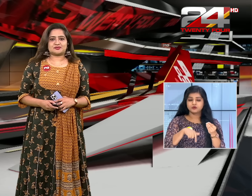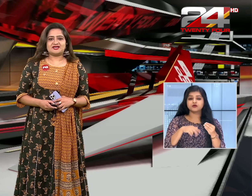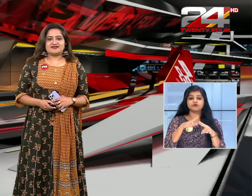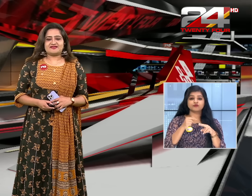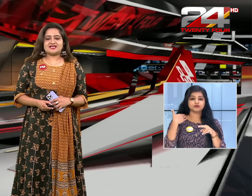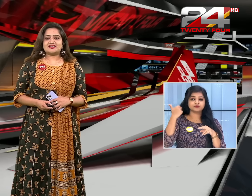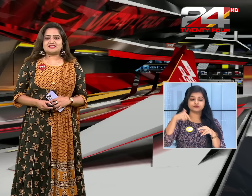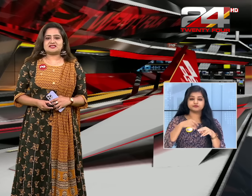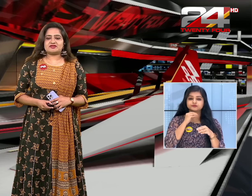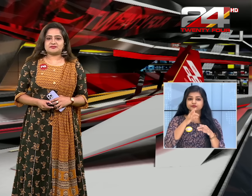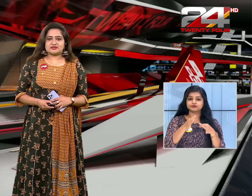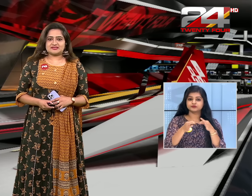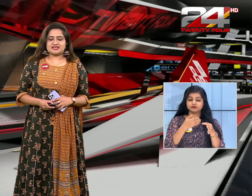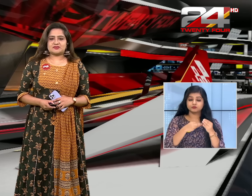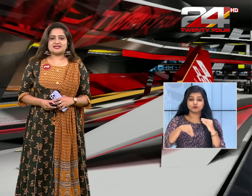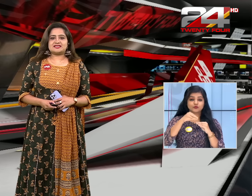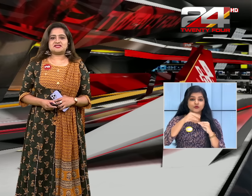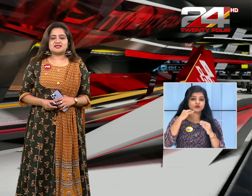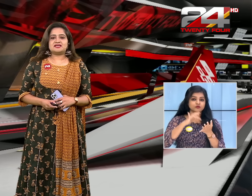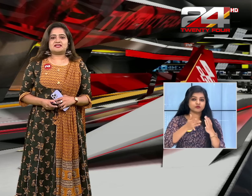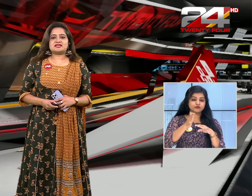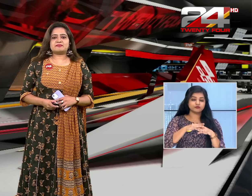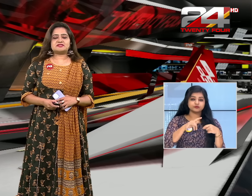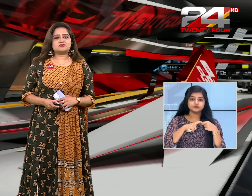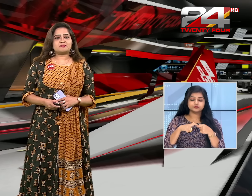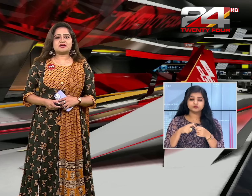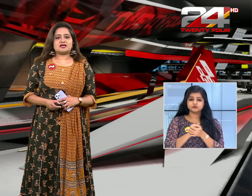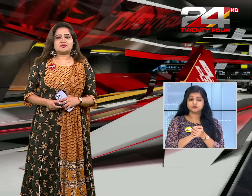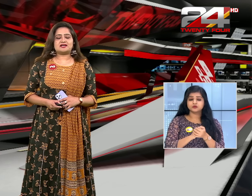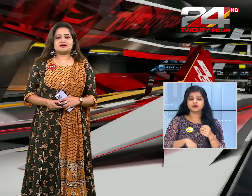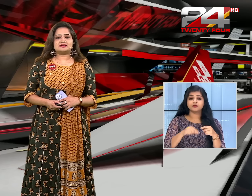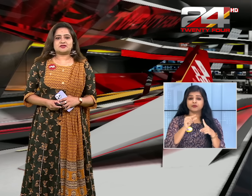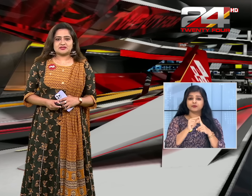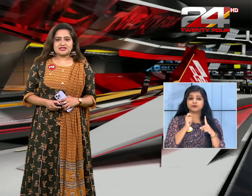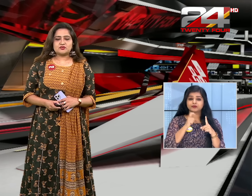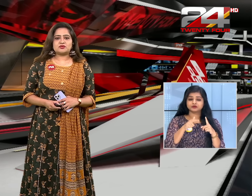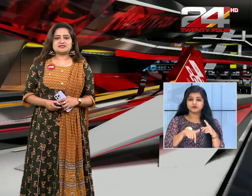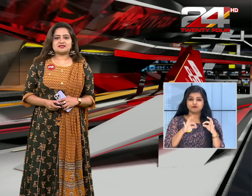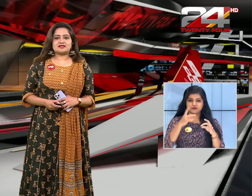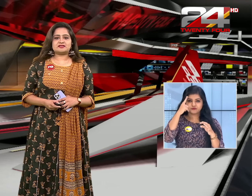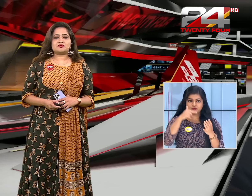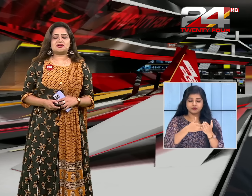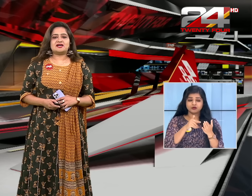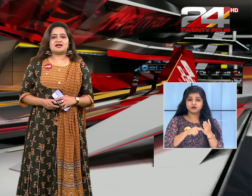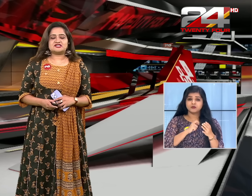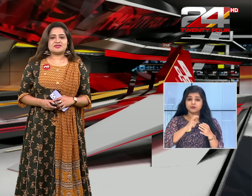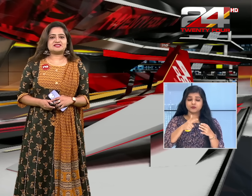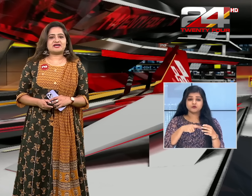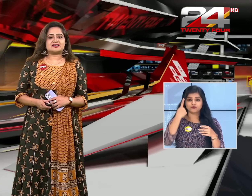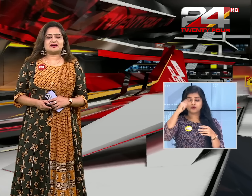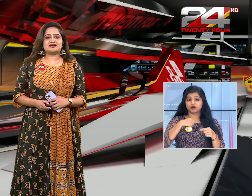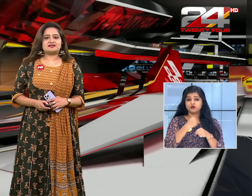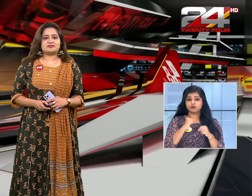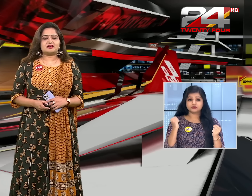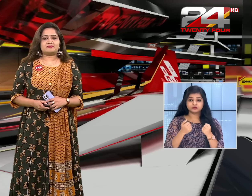അറിയിച്ചു വിഎ ഗിരീഷ് തിരുവനന്തപുരത്ത് നിന്ന് ചേരുന്നുണ്ട് ഗിരീഷ് ഈ ക്ഷേമ പെൻഷൻ ഉറപ്പാക്കാനുള്ള നെട്ടോട്ടത്തിലായിരുന്നു മുൻപ് സർക്കാർ ഇതിപ്പോൾ ആശ്വാസ